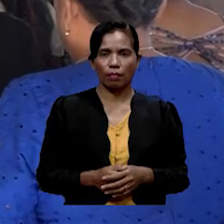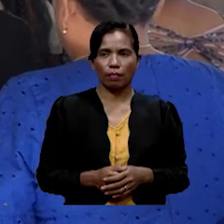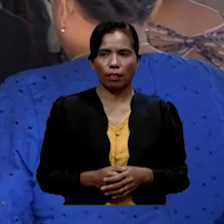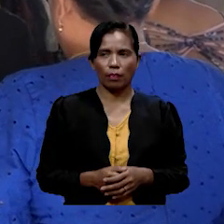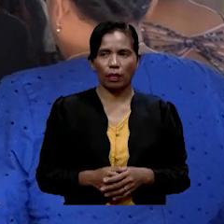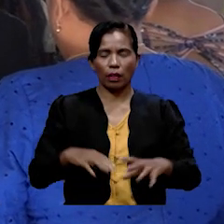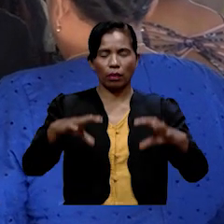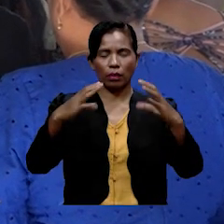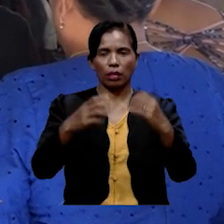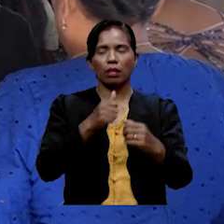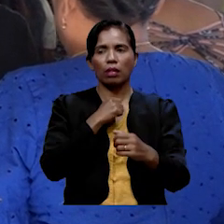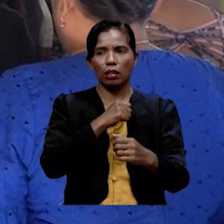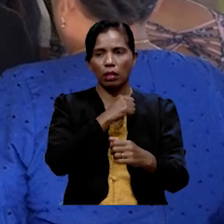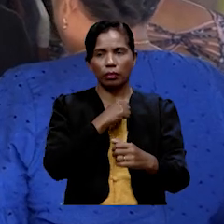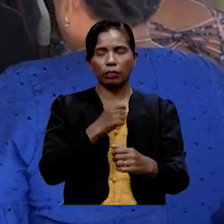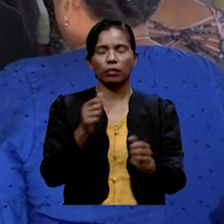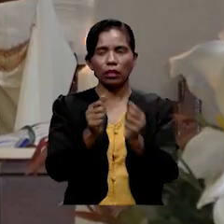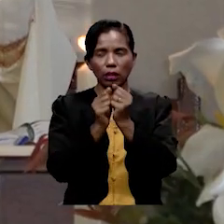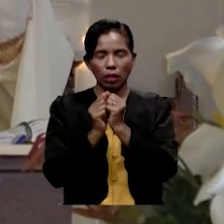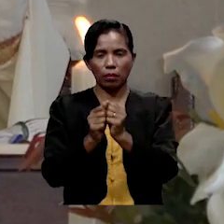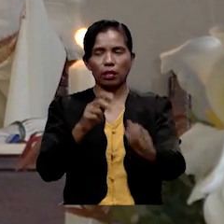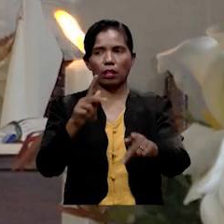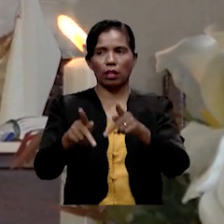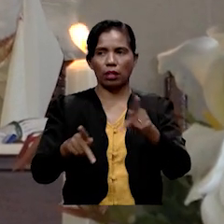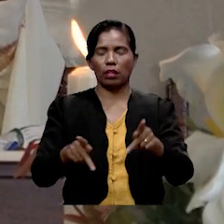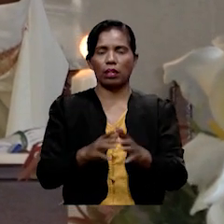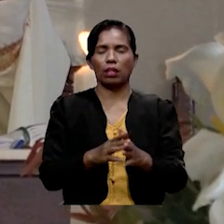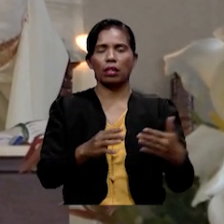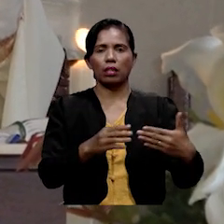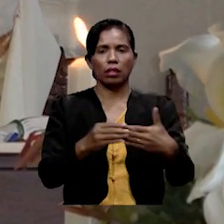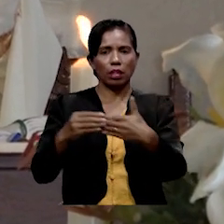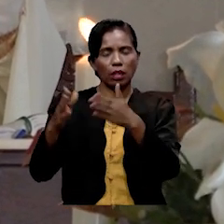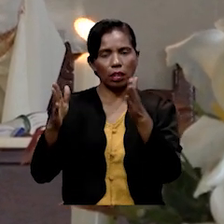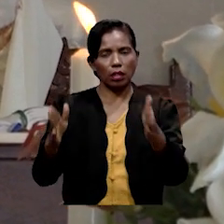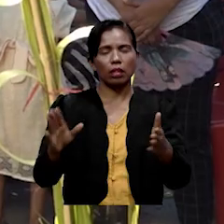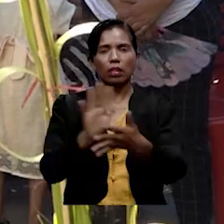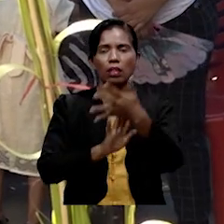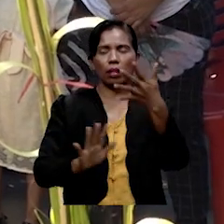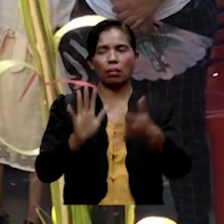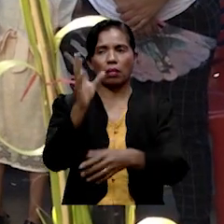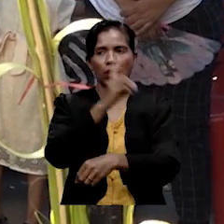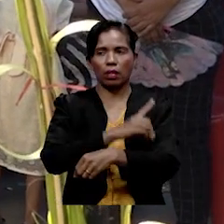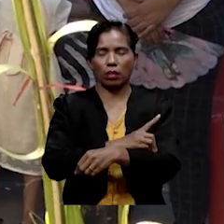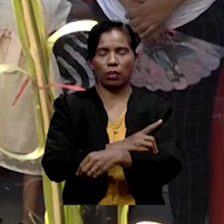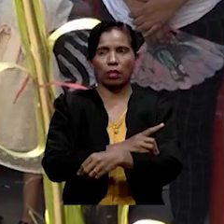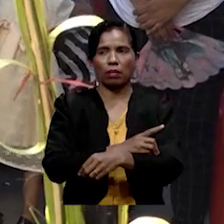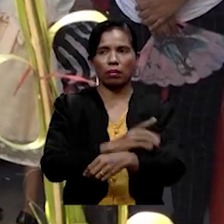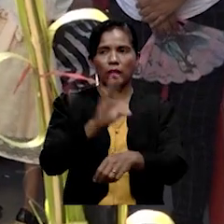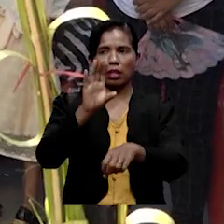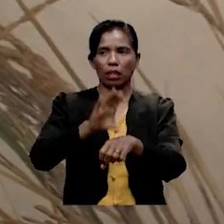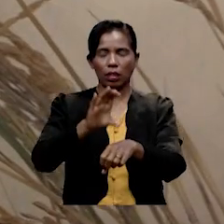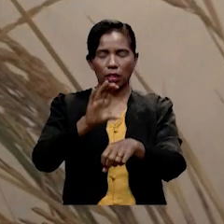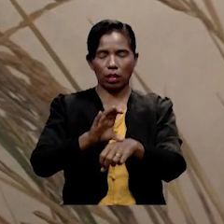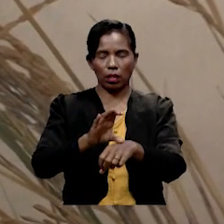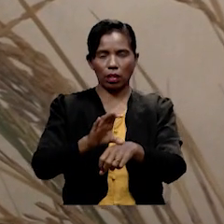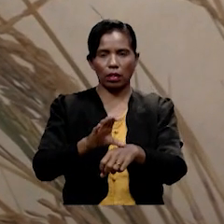Konselo Pastoral Kampung Alor hamutu ko komisang organizadora celebra loron bamahin Kapela Santo Antonio Campo Alor